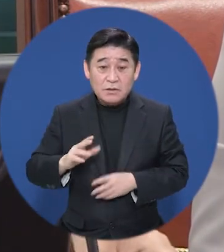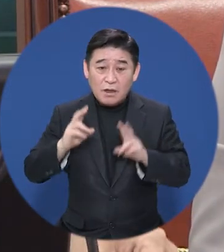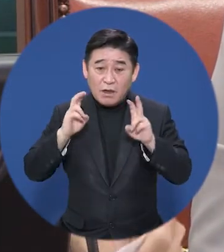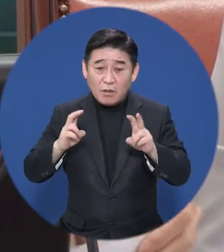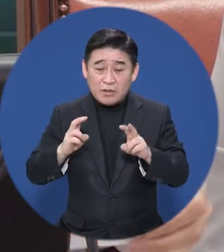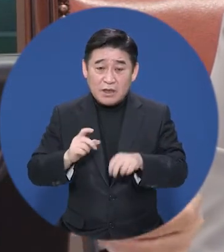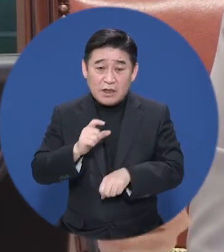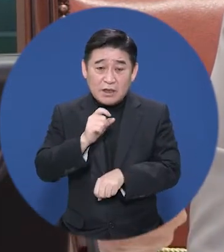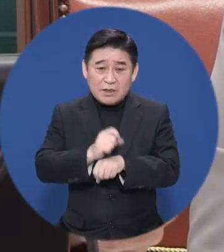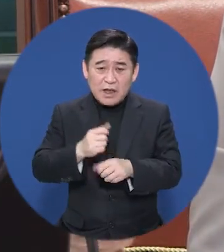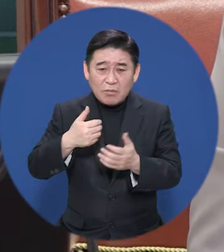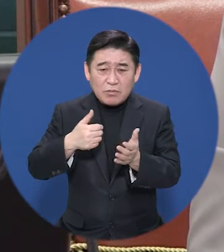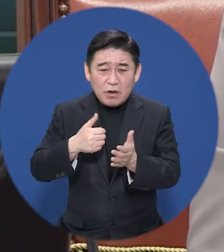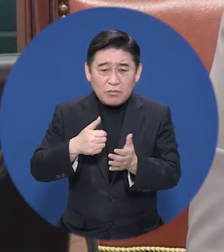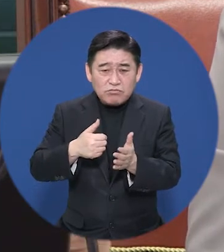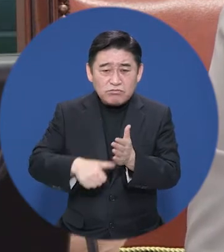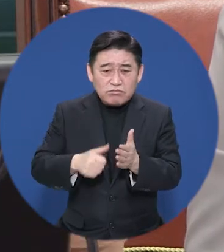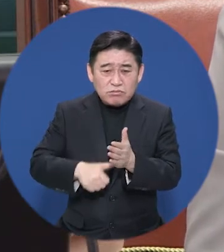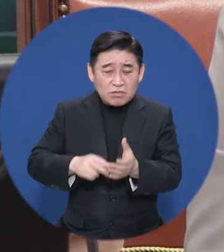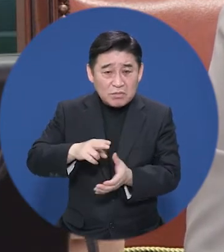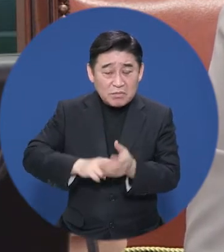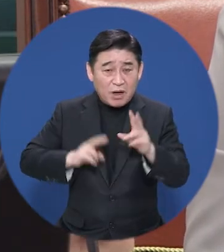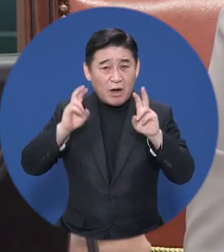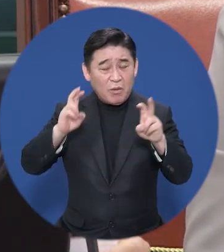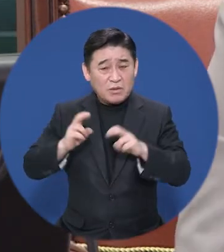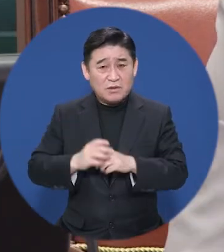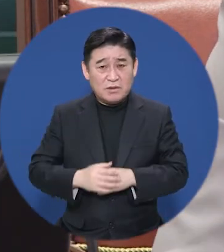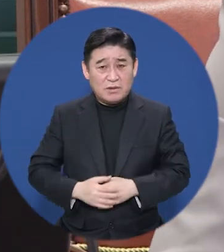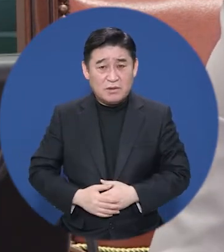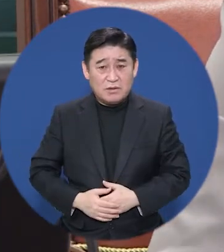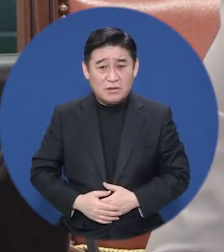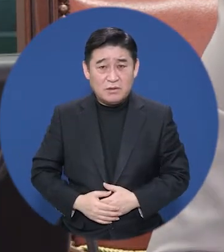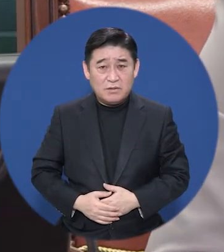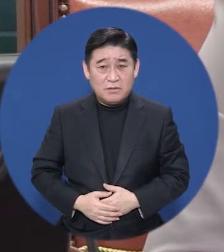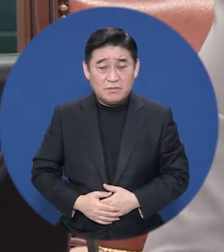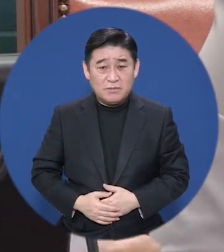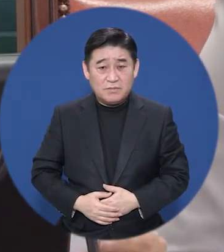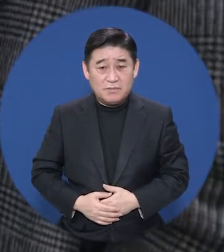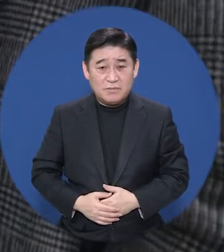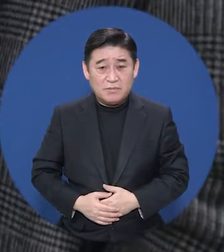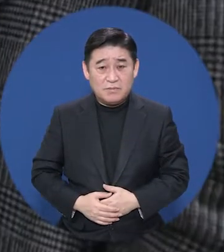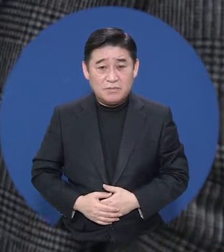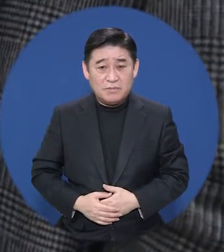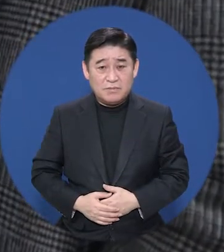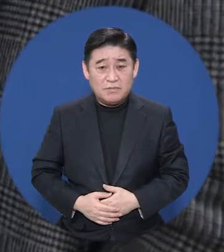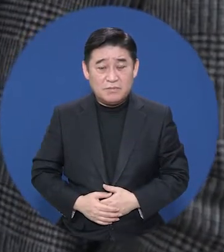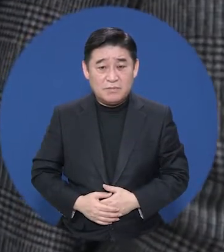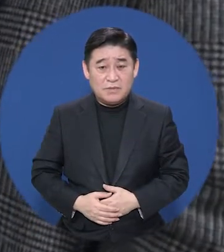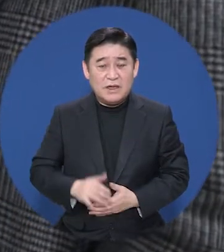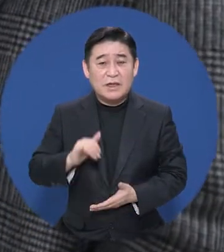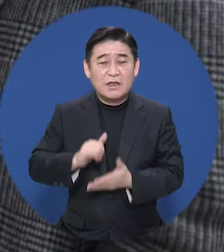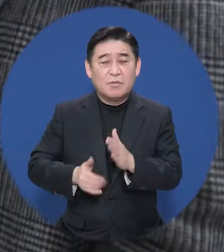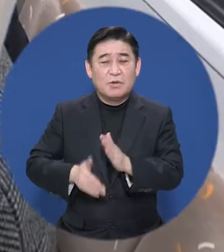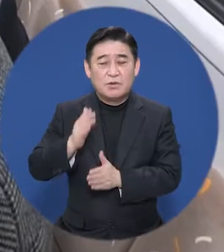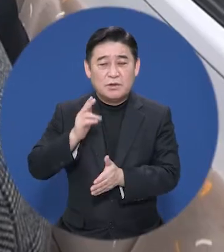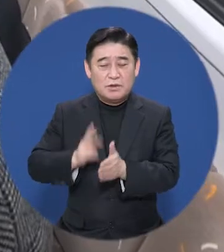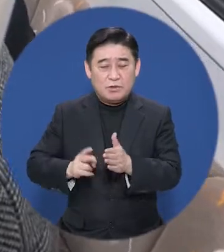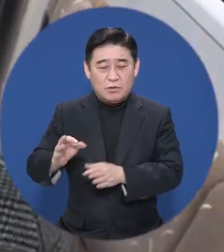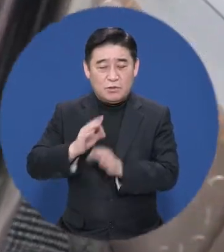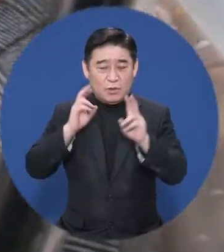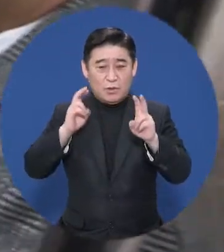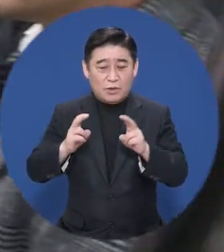네. 그 업체가 이 사무용기 공급 업체라니까요. 김포도시철도